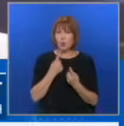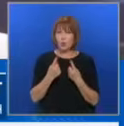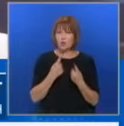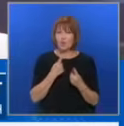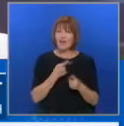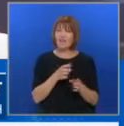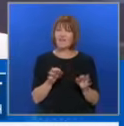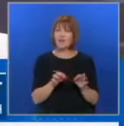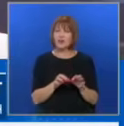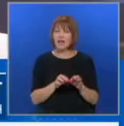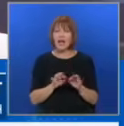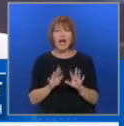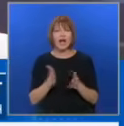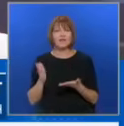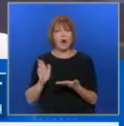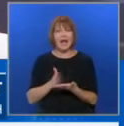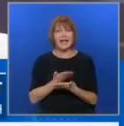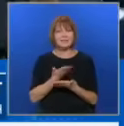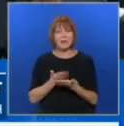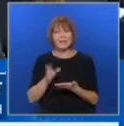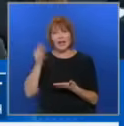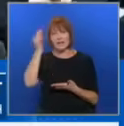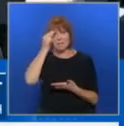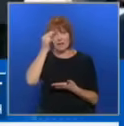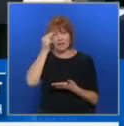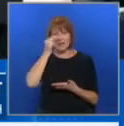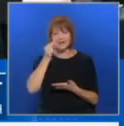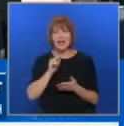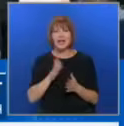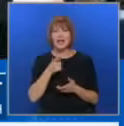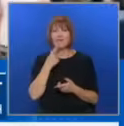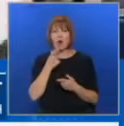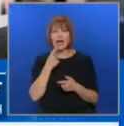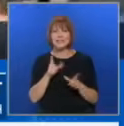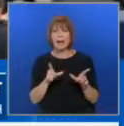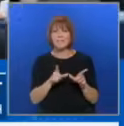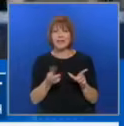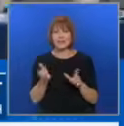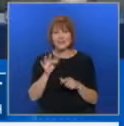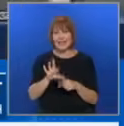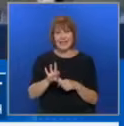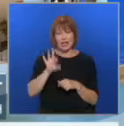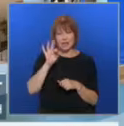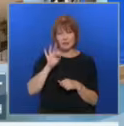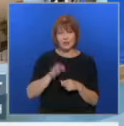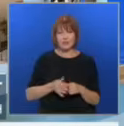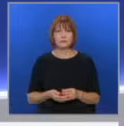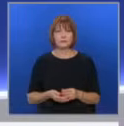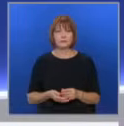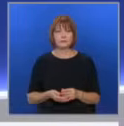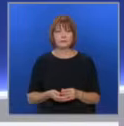е разпределението на българите в новия Европейски парламент и какво каза Мецола след избора си? Вижте.